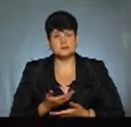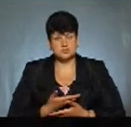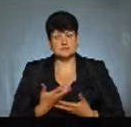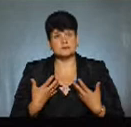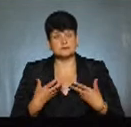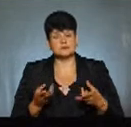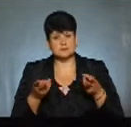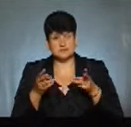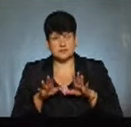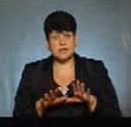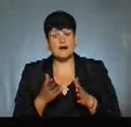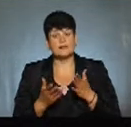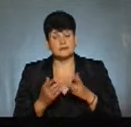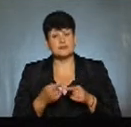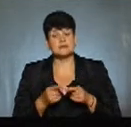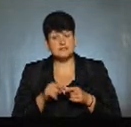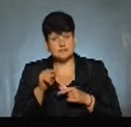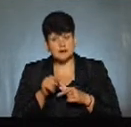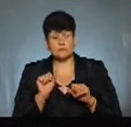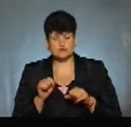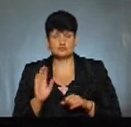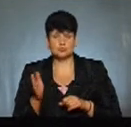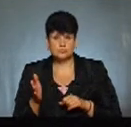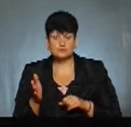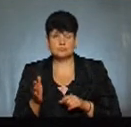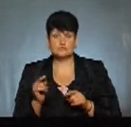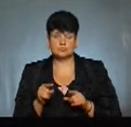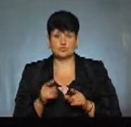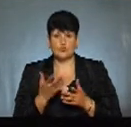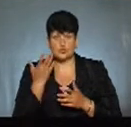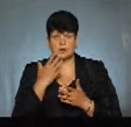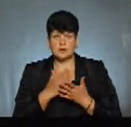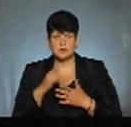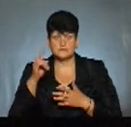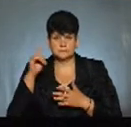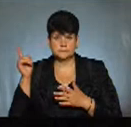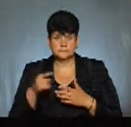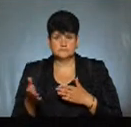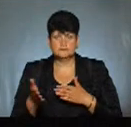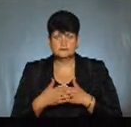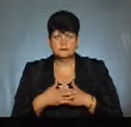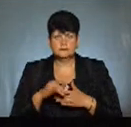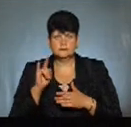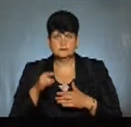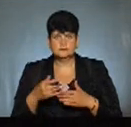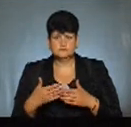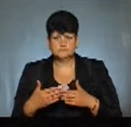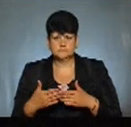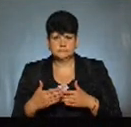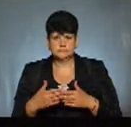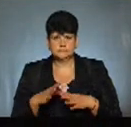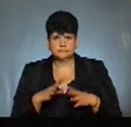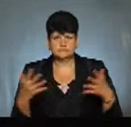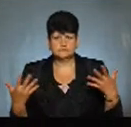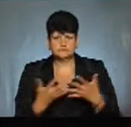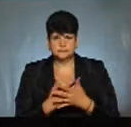ця блискавка, проте такі речі можуть траплятися. Тому якщо йде гроза, зачиняйте вікна, двері, уникайте протягу. також це